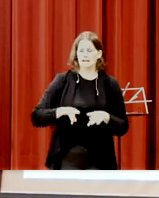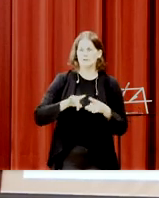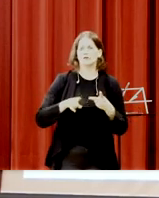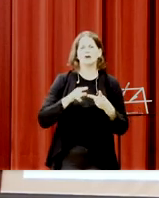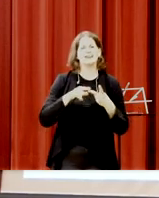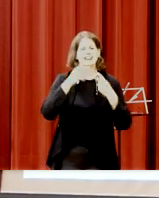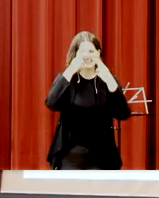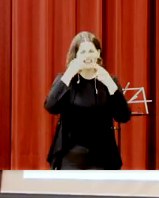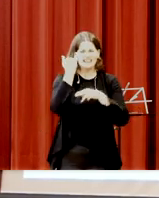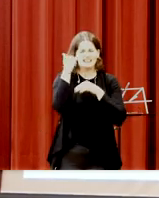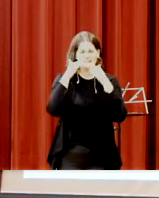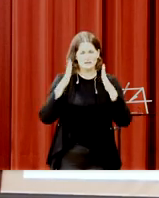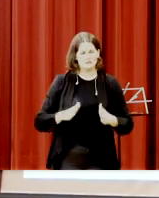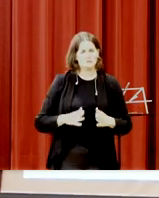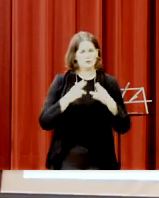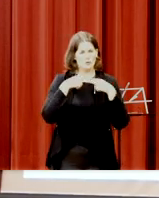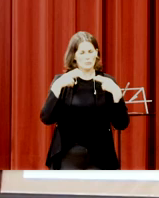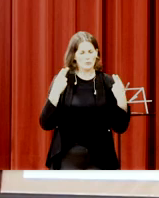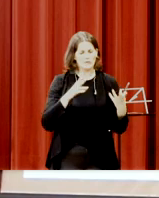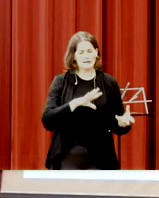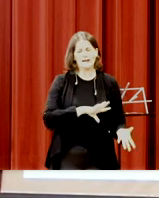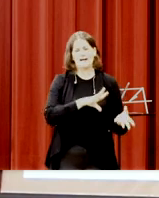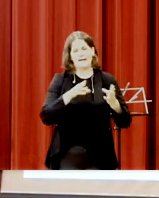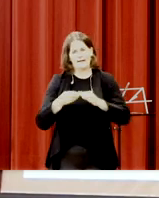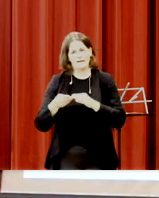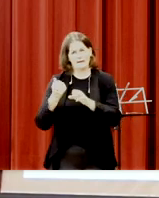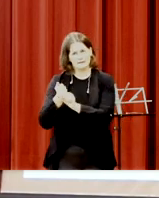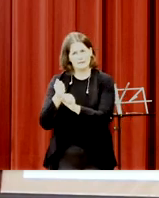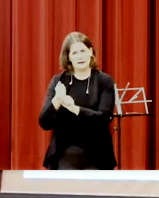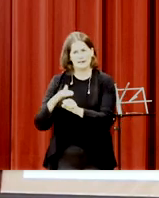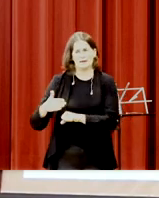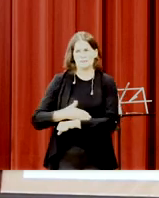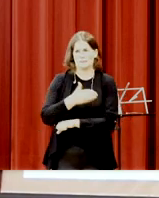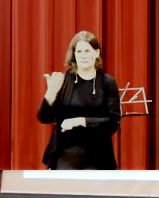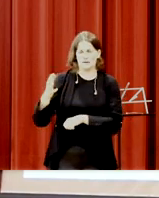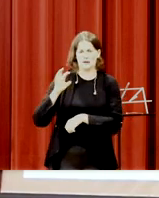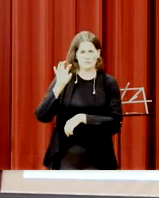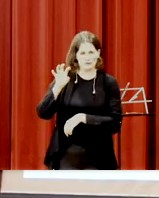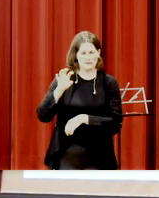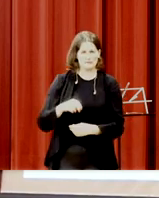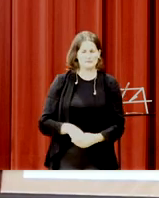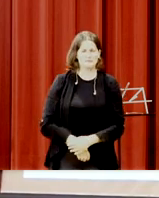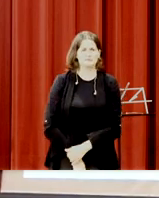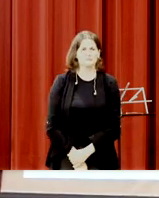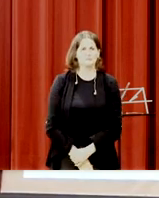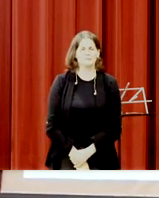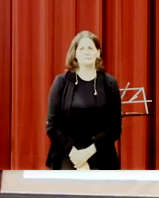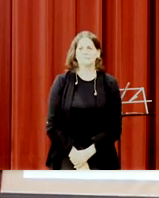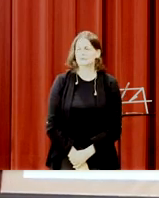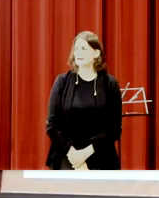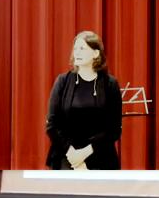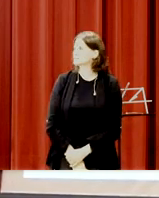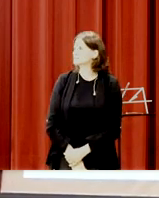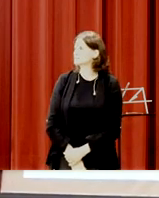I obro la segona part, una mica més ja interna, adreçat a tota la comunitat universitària.